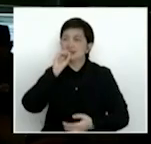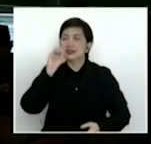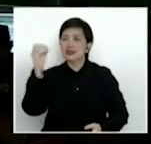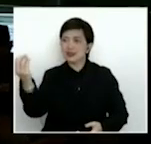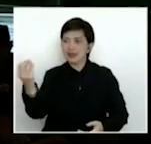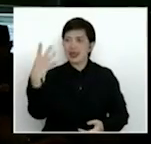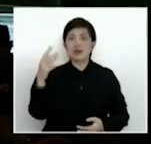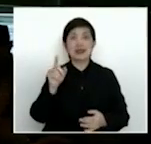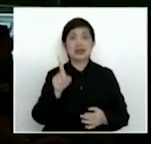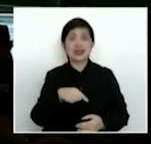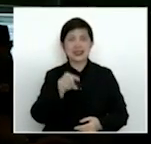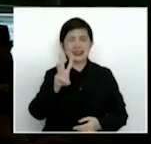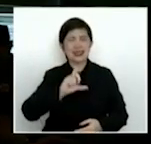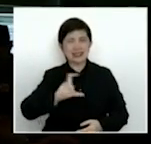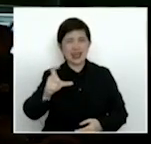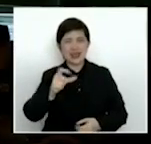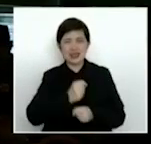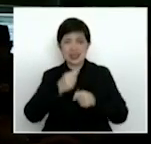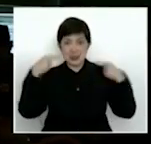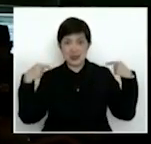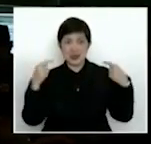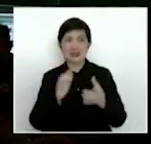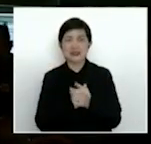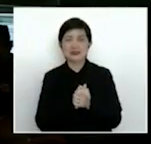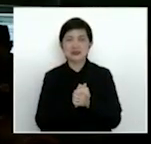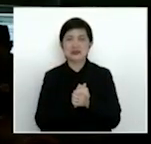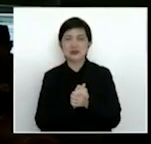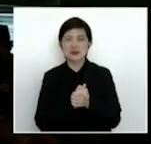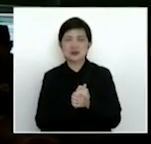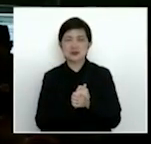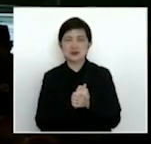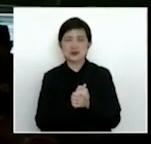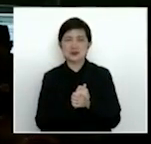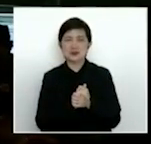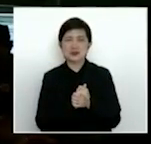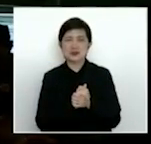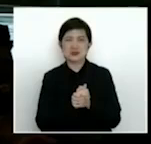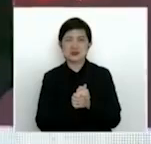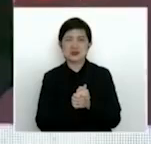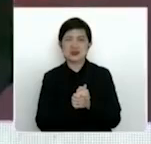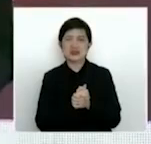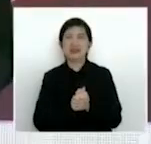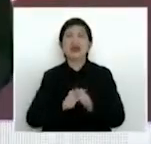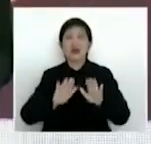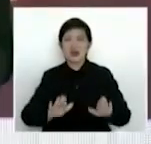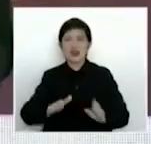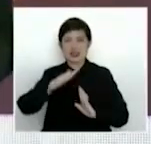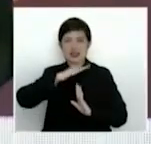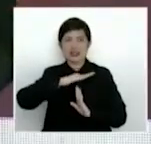dari tig orang calon gubernur di hadapan kita ini dan kita akan jeda